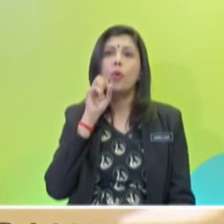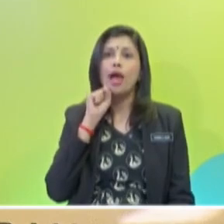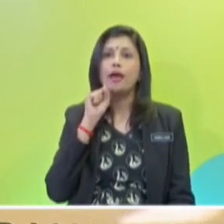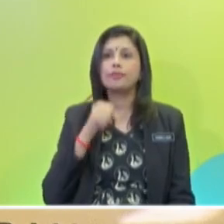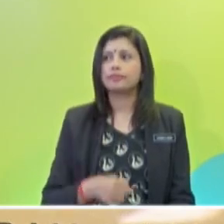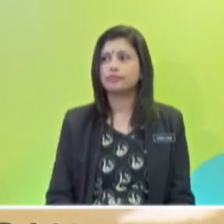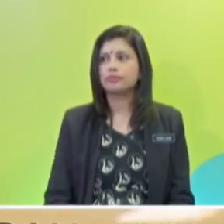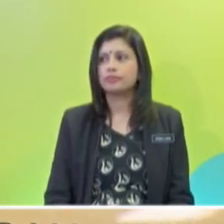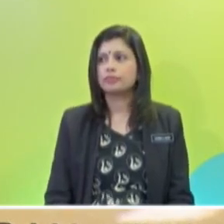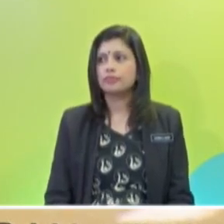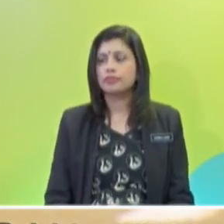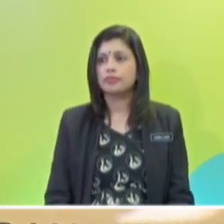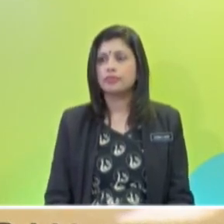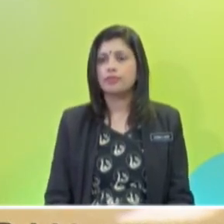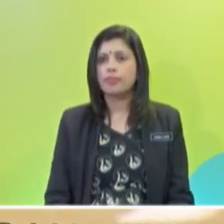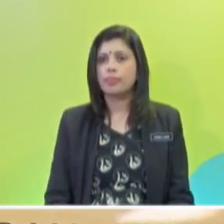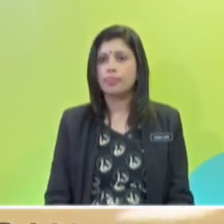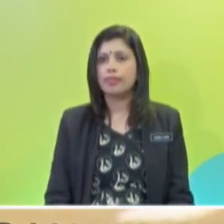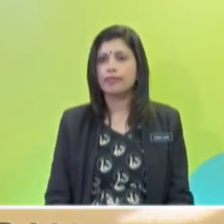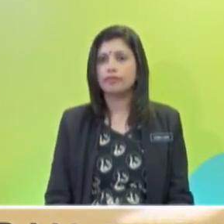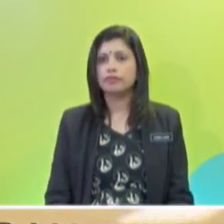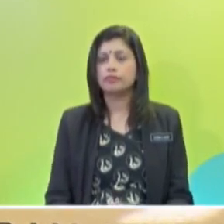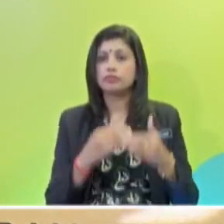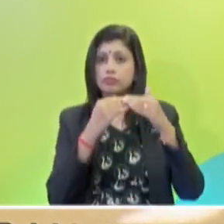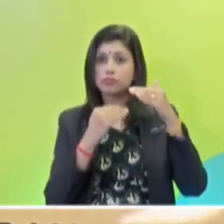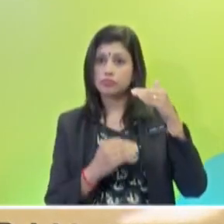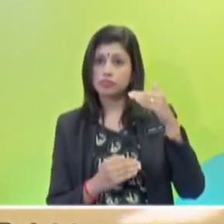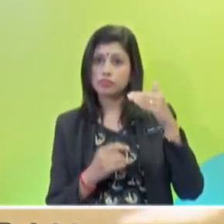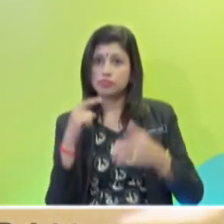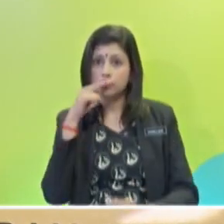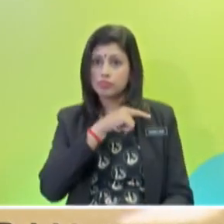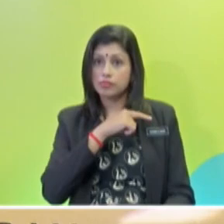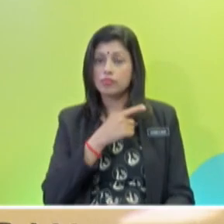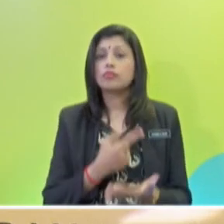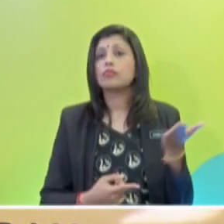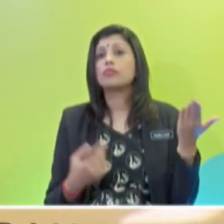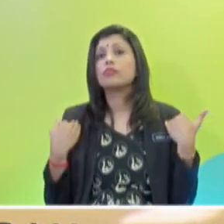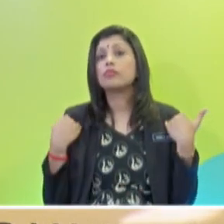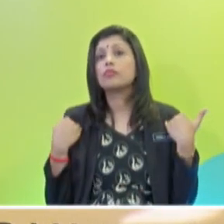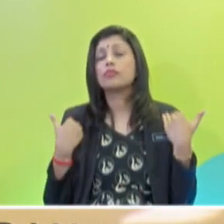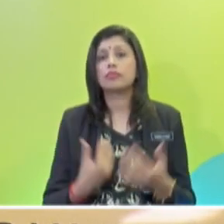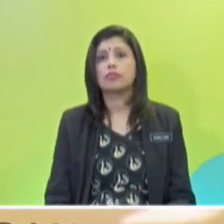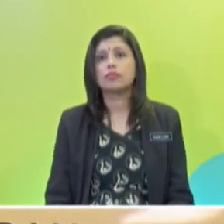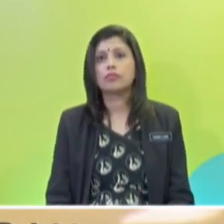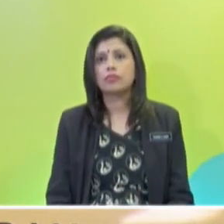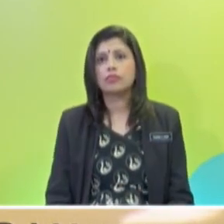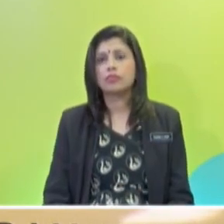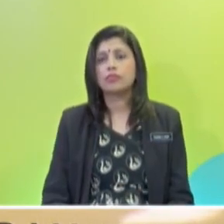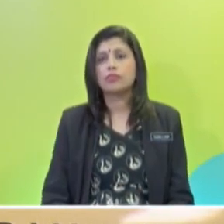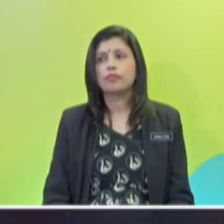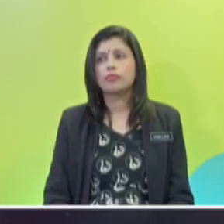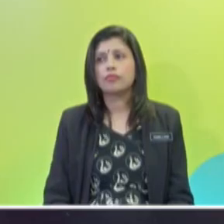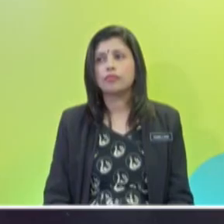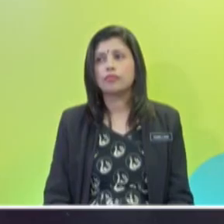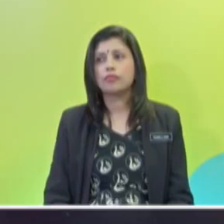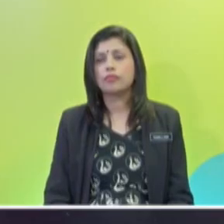sebelah cili tu. Okey. Betul ya, murid-murid semua lihat ya. Cili dah betul, lobak dah betul.